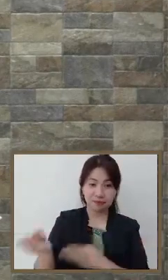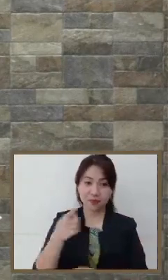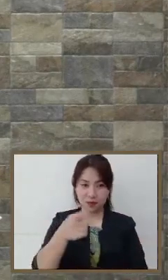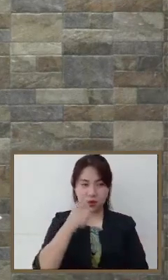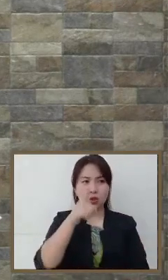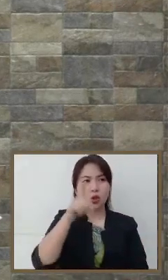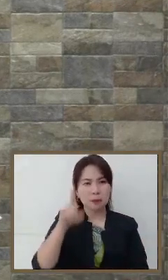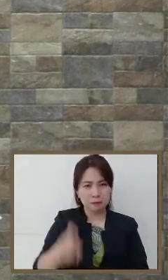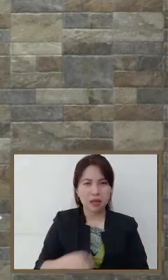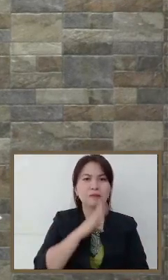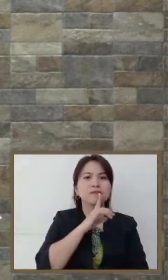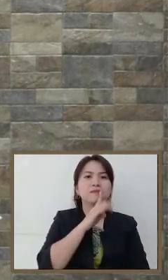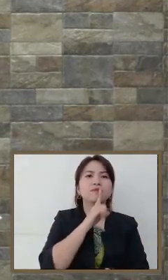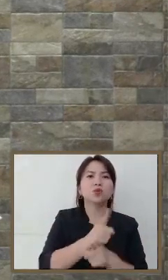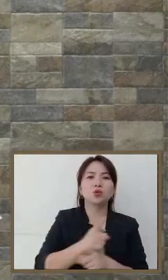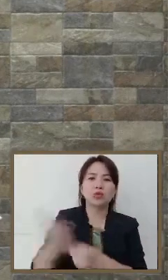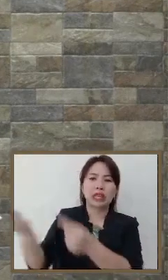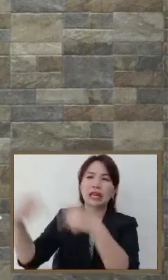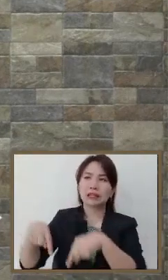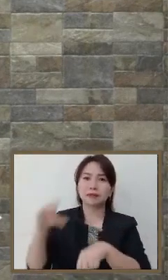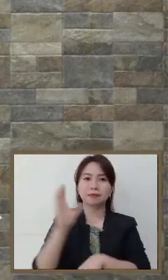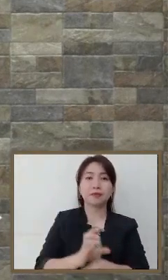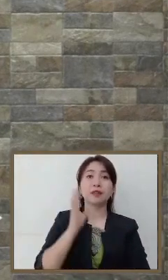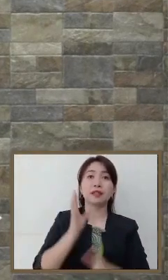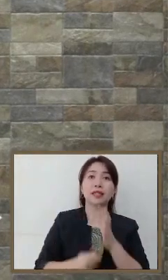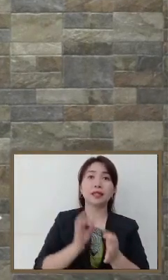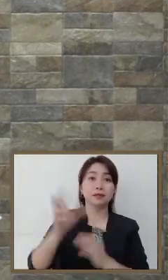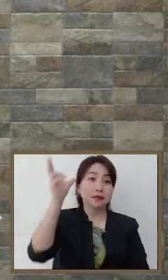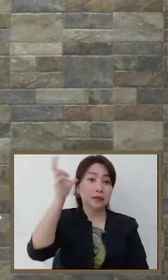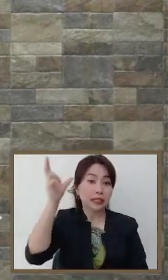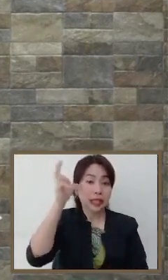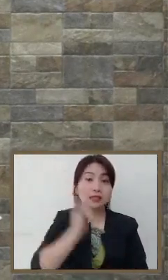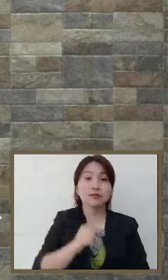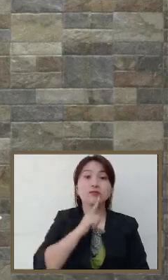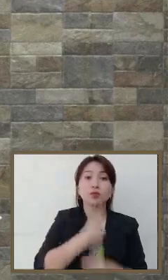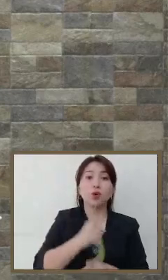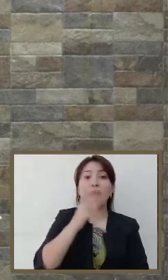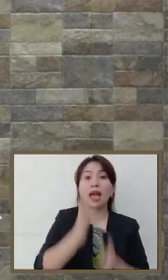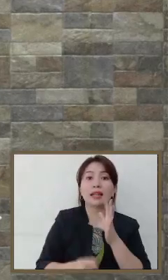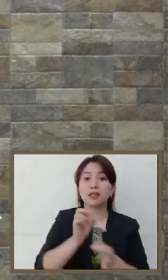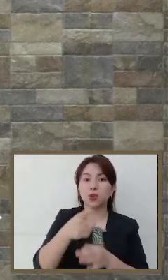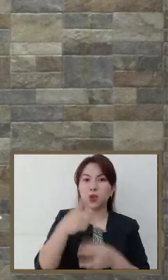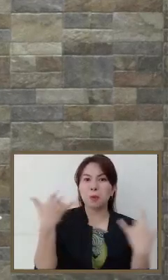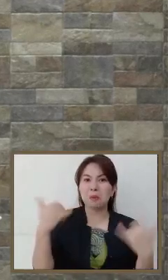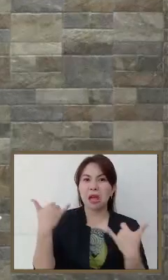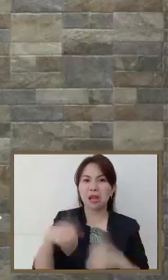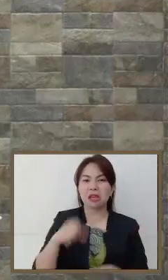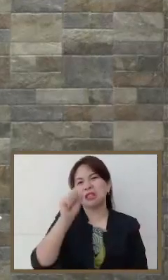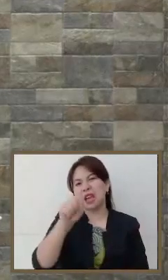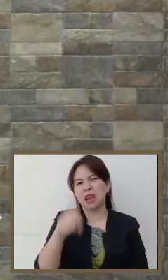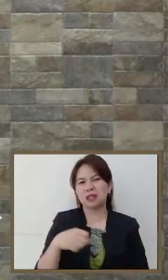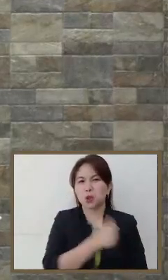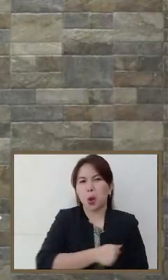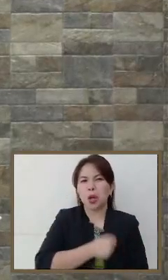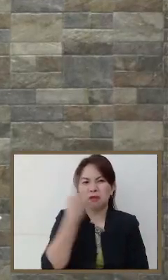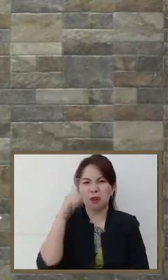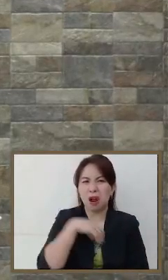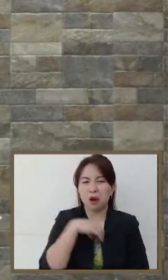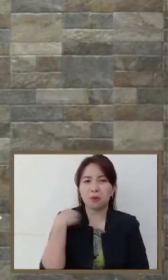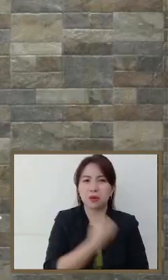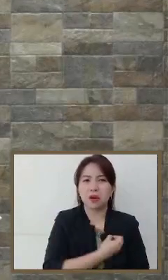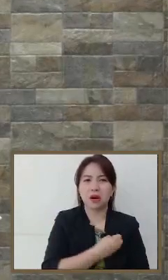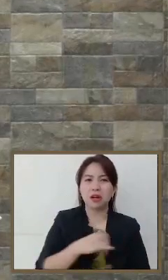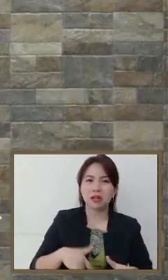church Amen kung ang diyablo seryoso tapos tayo naglalaro kawawa ang buhay natin mga kapatid kung ang